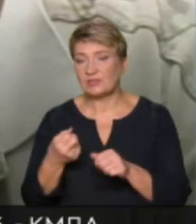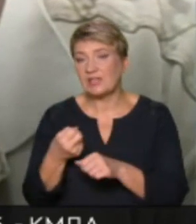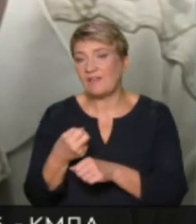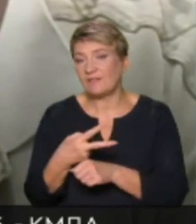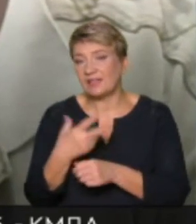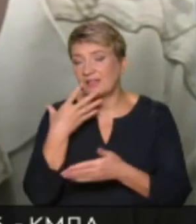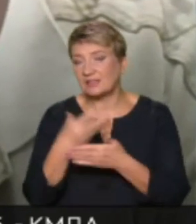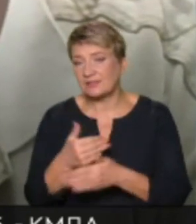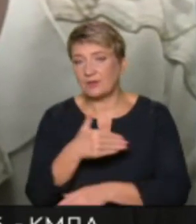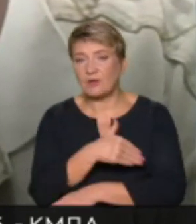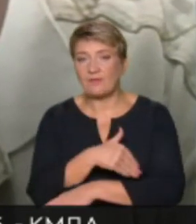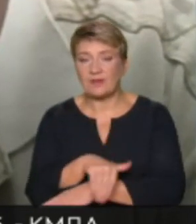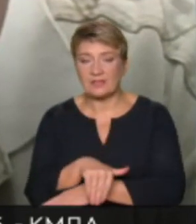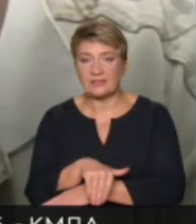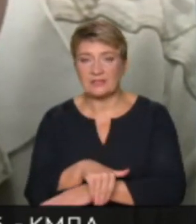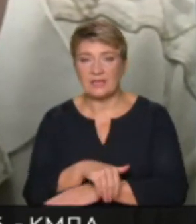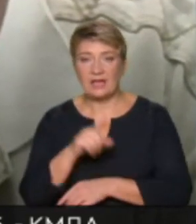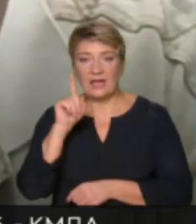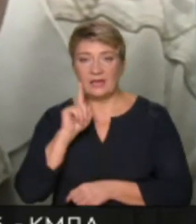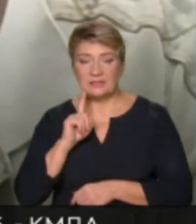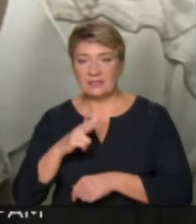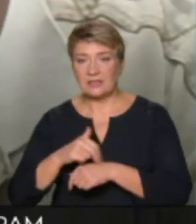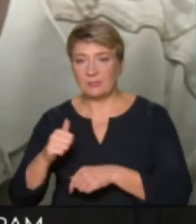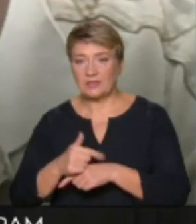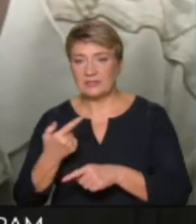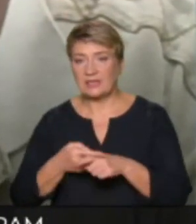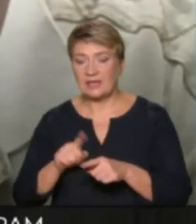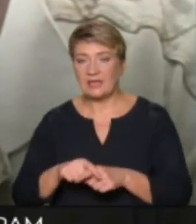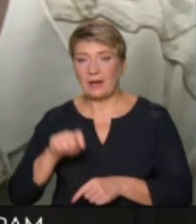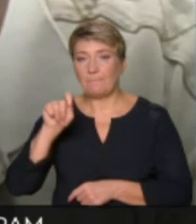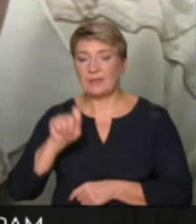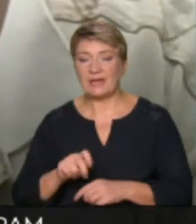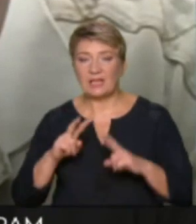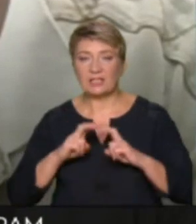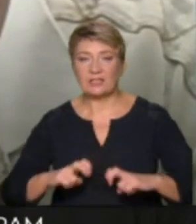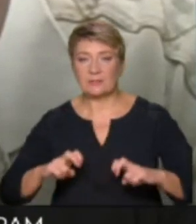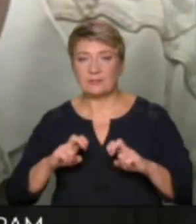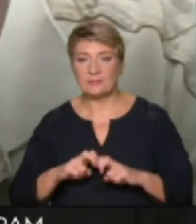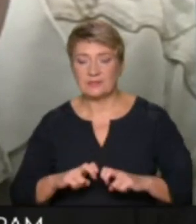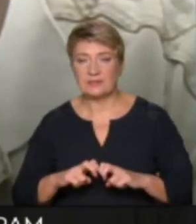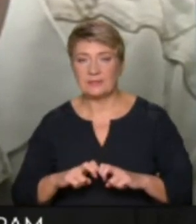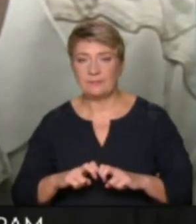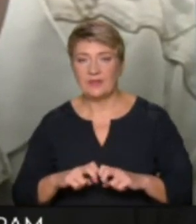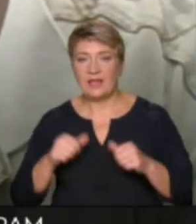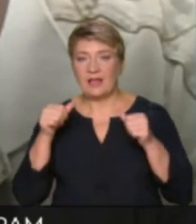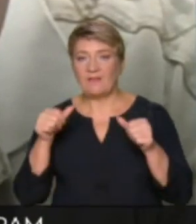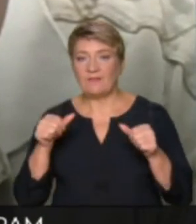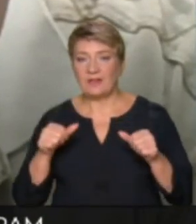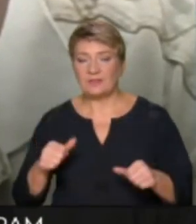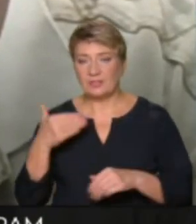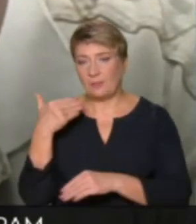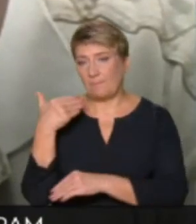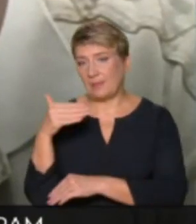кварталу Міа-Шеарім ізраїльських поліцейських, які приїхали розібратися з вивішеними в кварталі прапорами